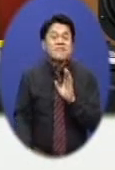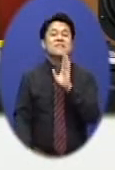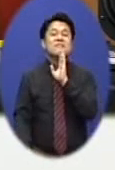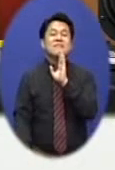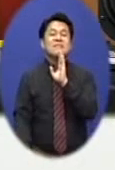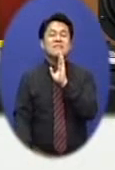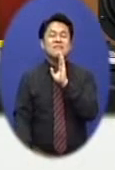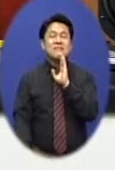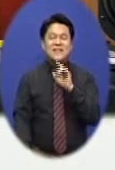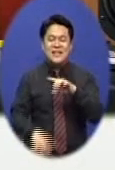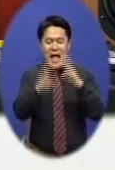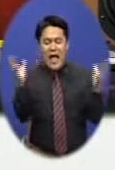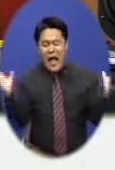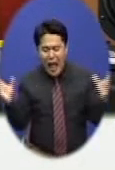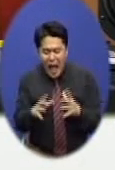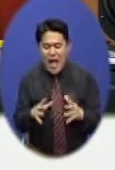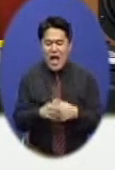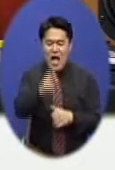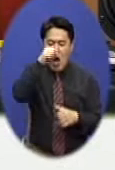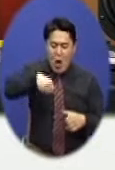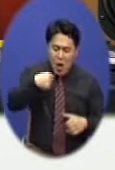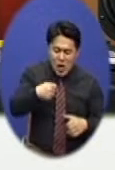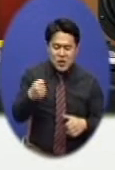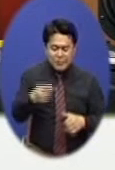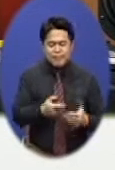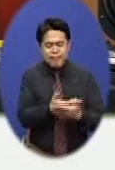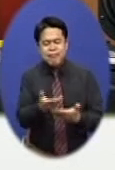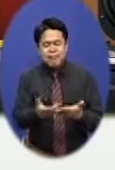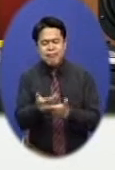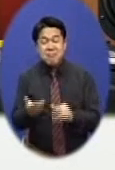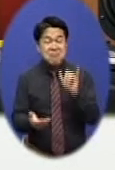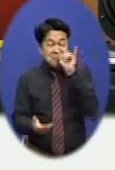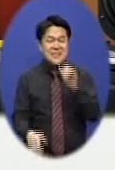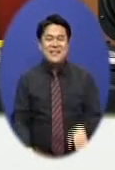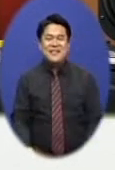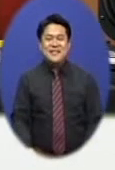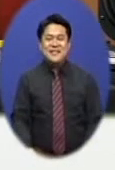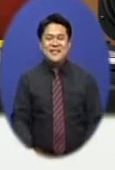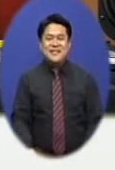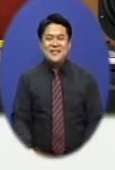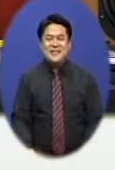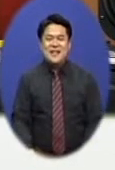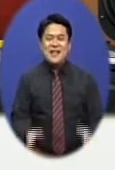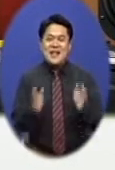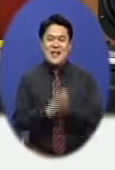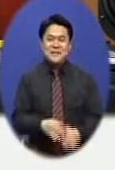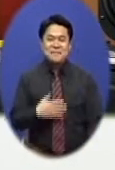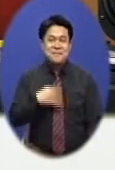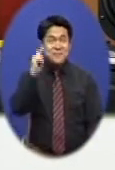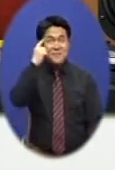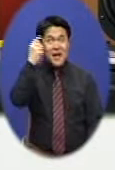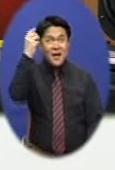날 네. 뭐 점심도 드시고 날 이제 그러시는 거지. 아유, 참 고생 많이 하셨습니다. 아, 생각만 해도 그냥